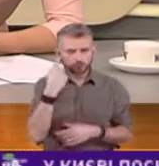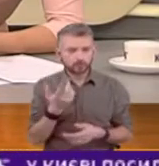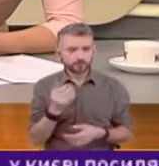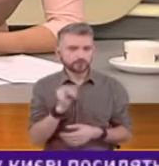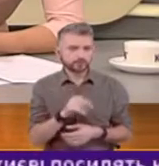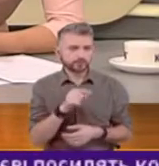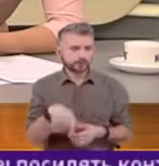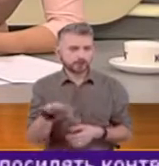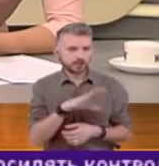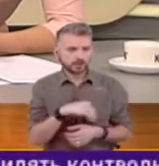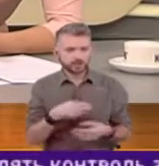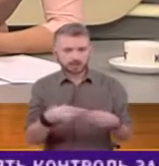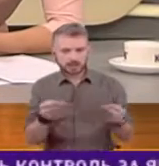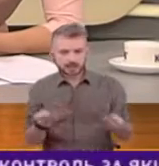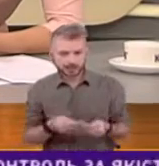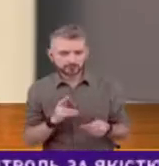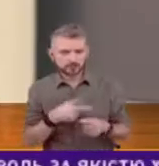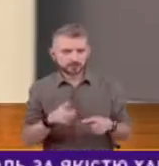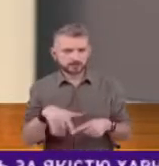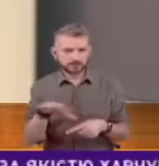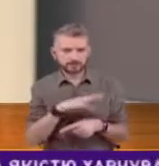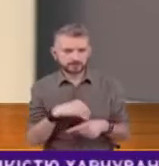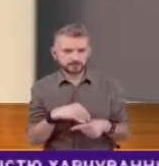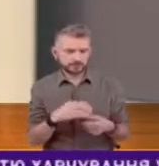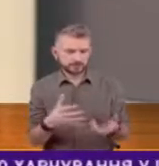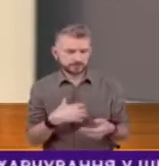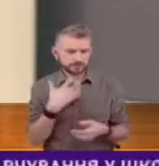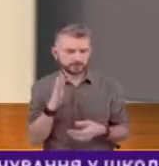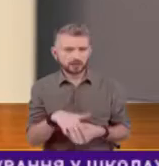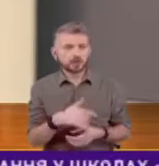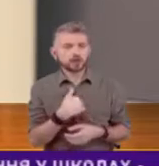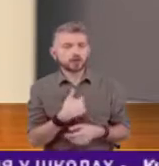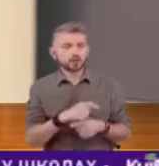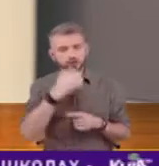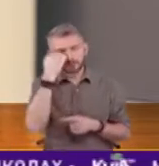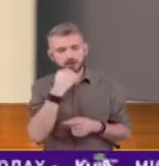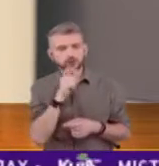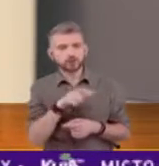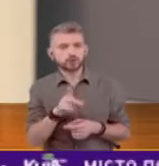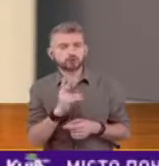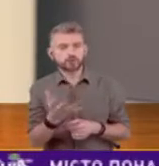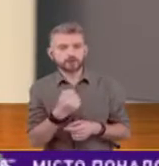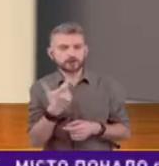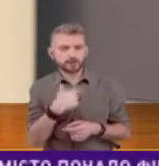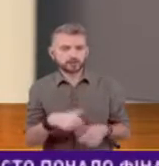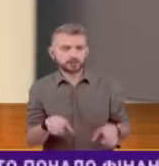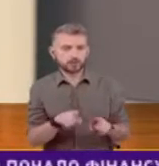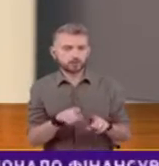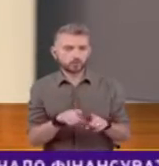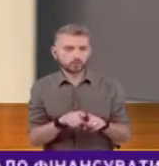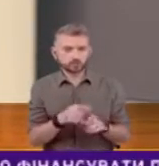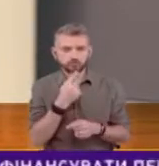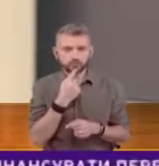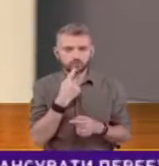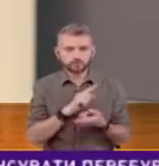І оті всі тарілки, і все, як це все згорталося. Я дуже вдячний тим людям, які взяли взагалі на себе таку